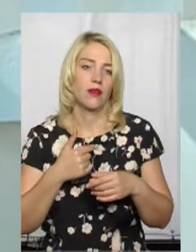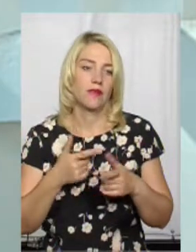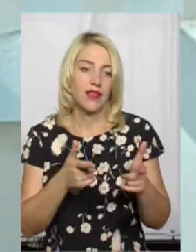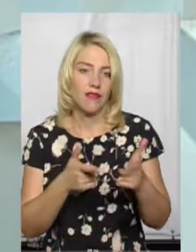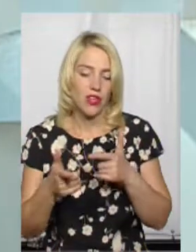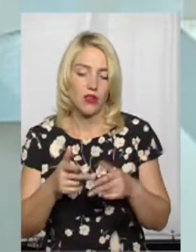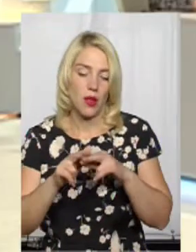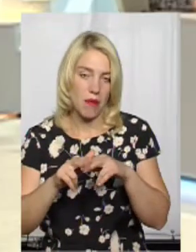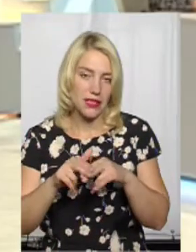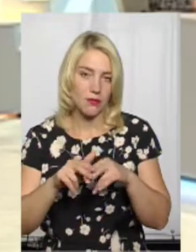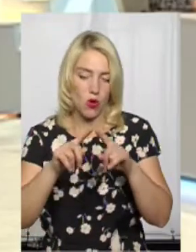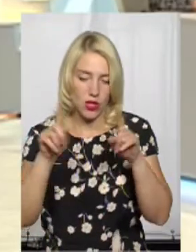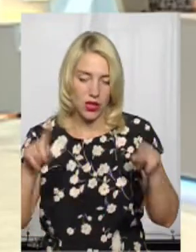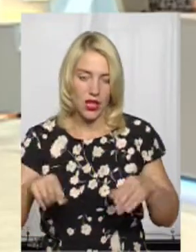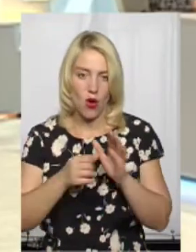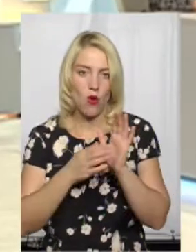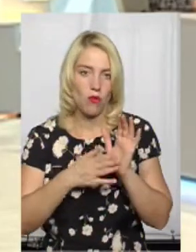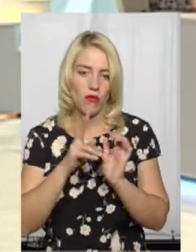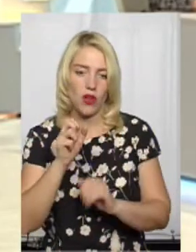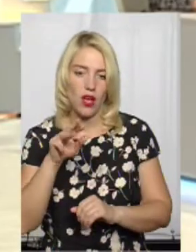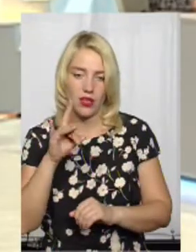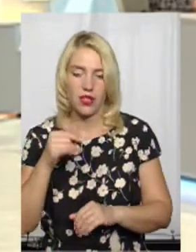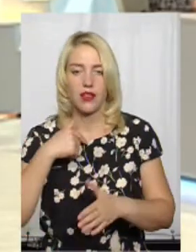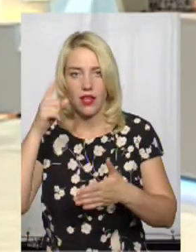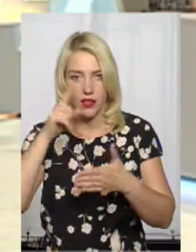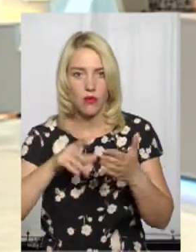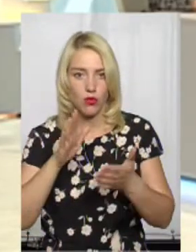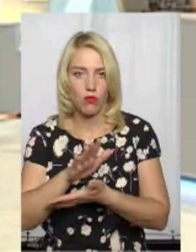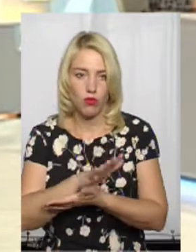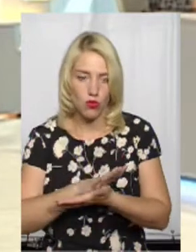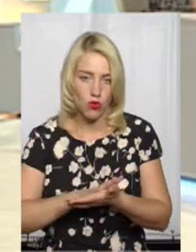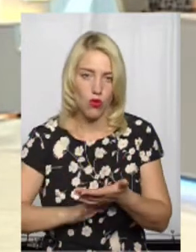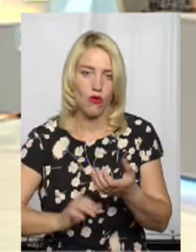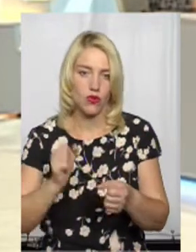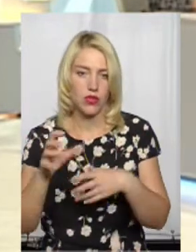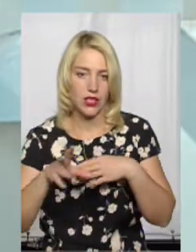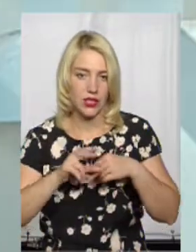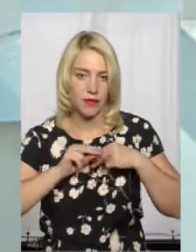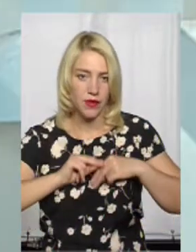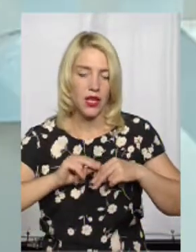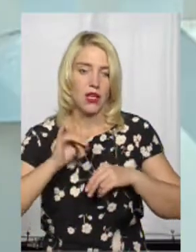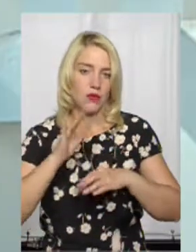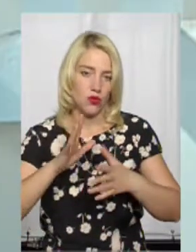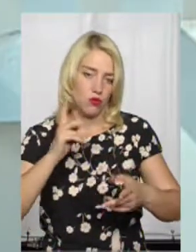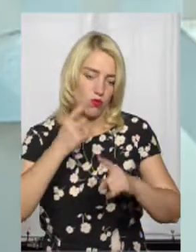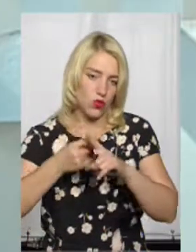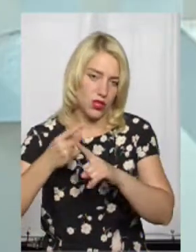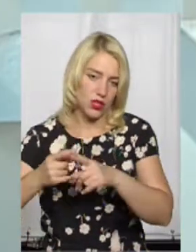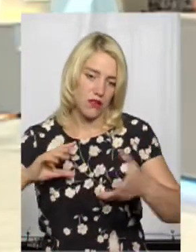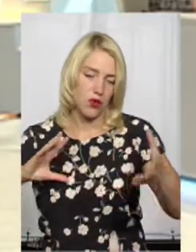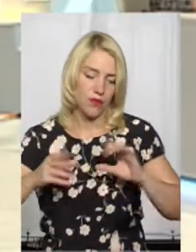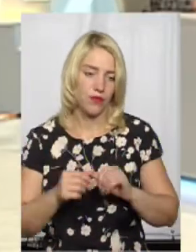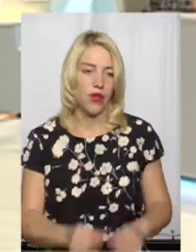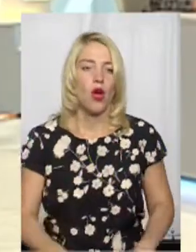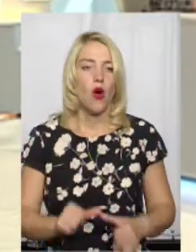паспортів, облікових карток. Я надіюсь, ми будемо продовжувати також і будуть позитивні результати. Крім